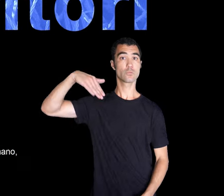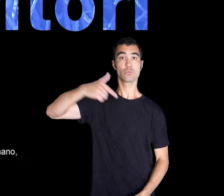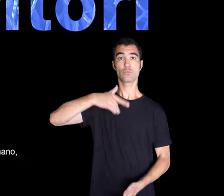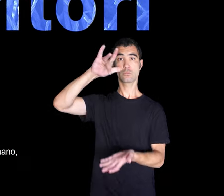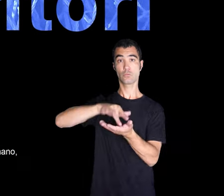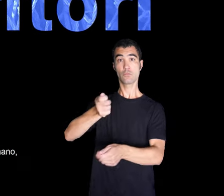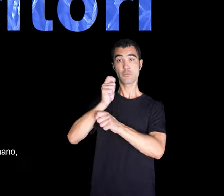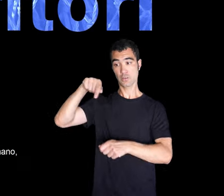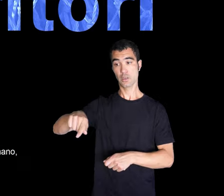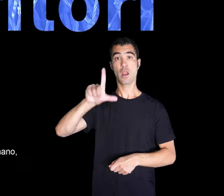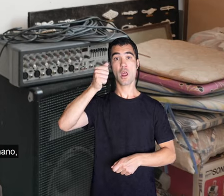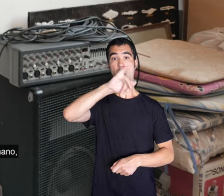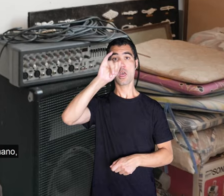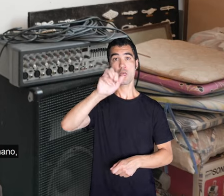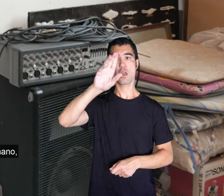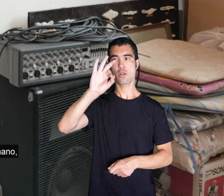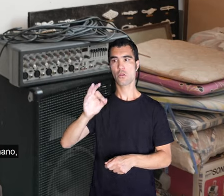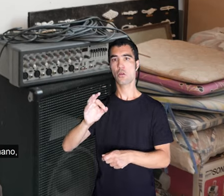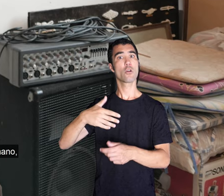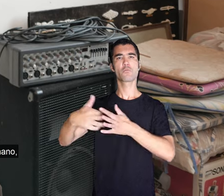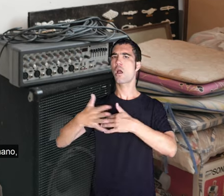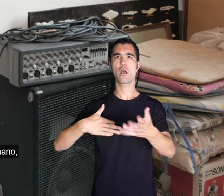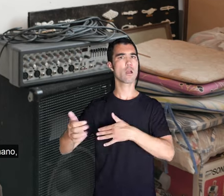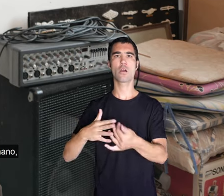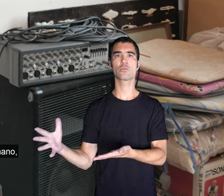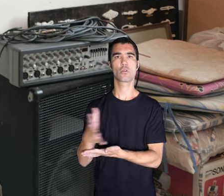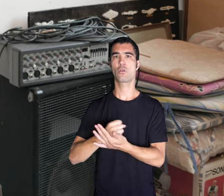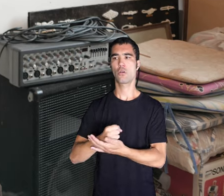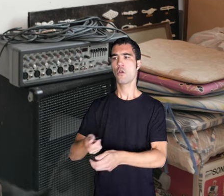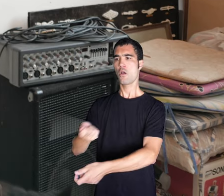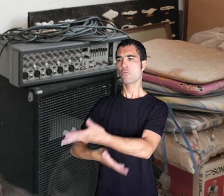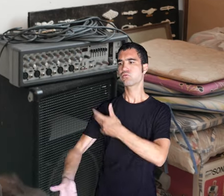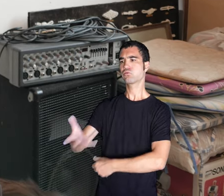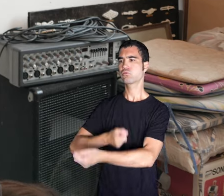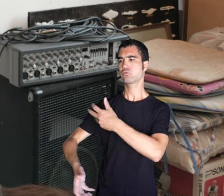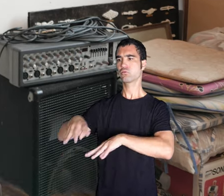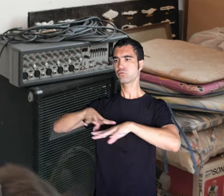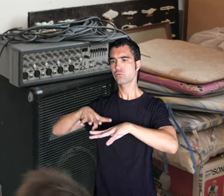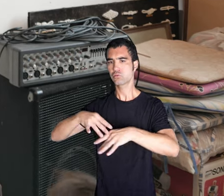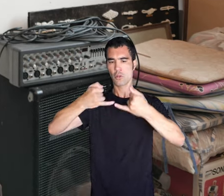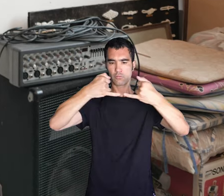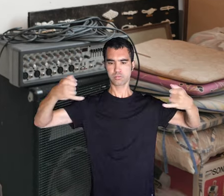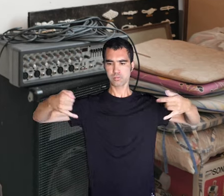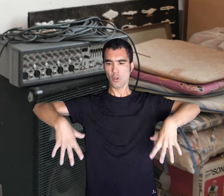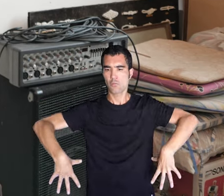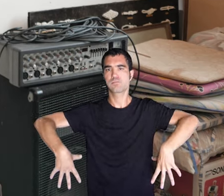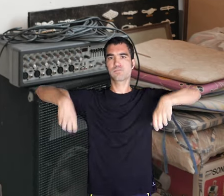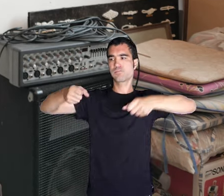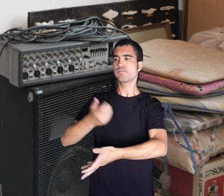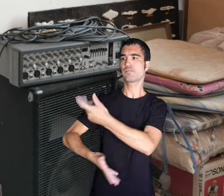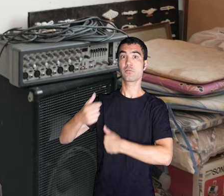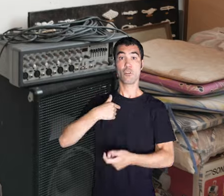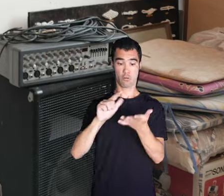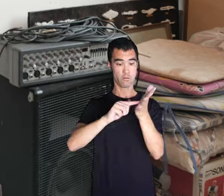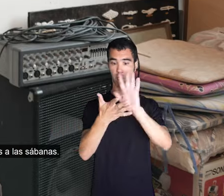Quan jo pescava amb el Lázaro, tot ho fèiem a mans. Estirar xerxes a mans, palanques a mans. Jo per aquí